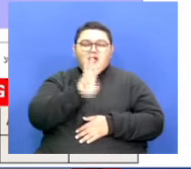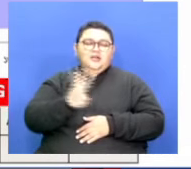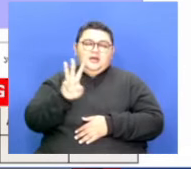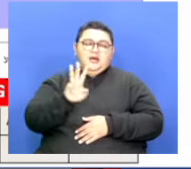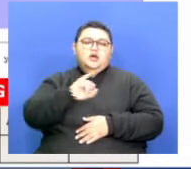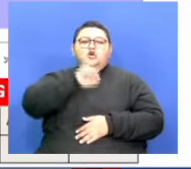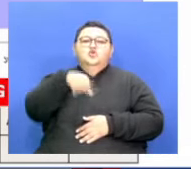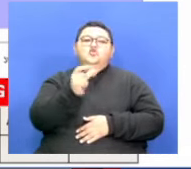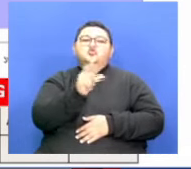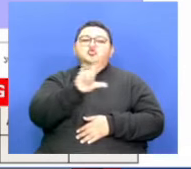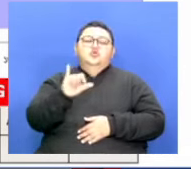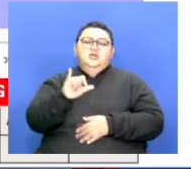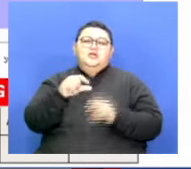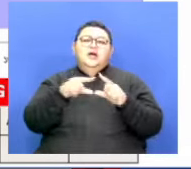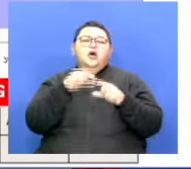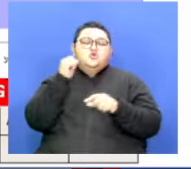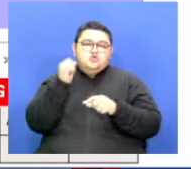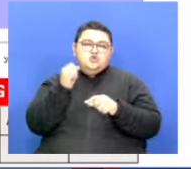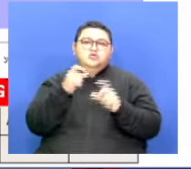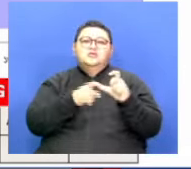Agustus September